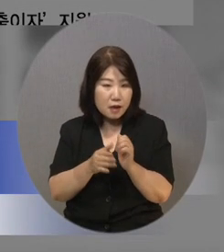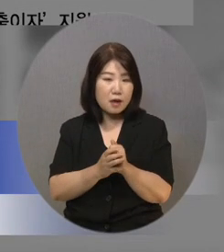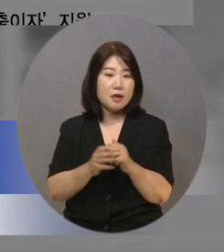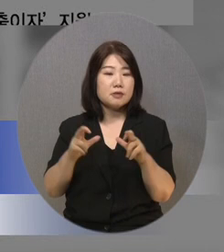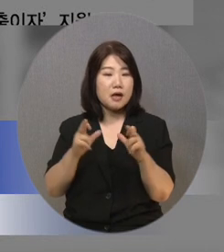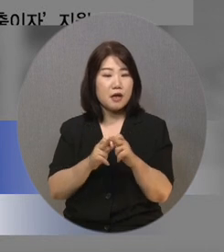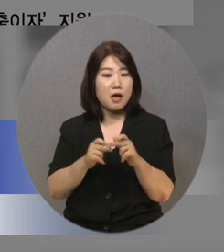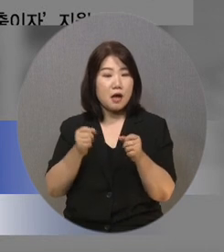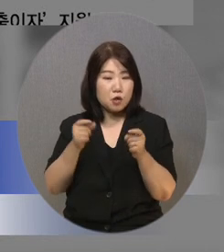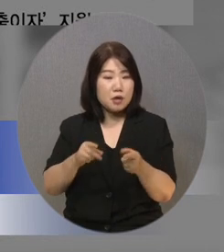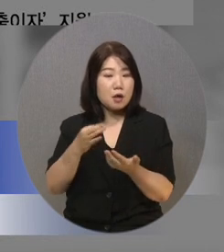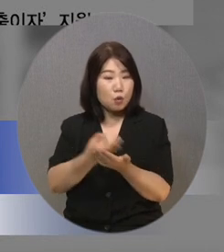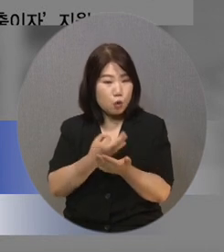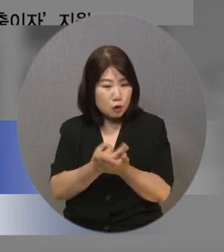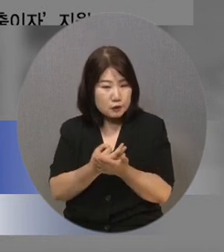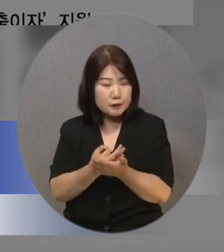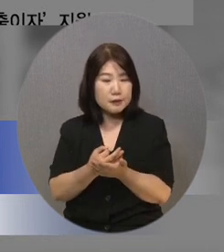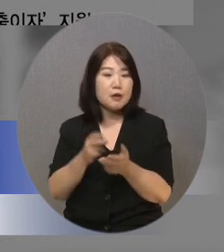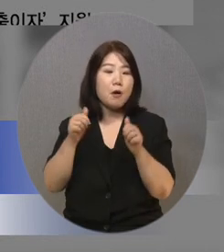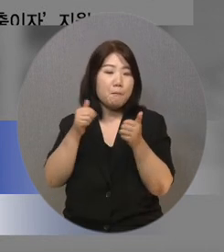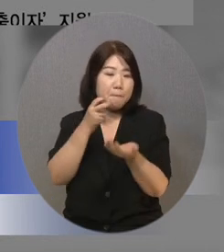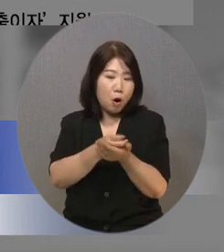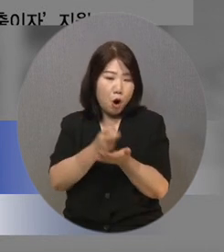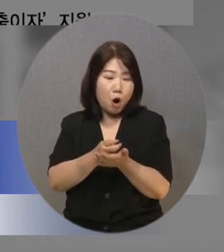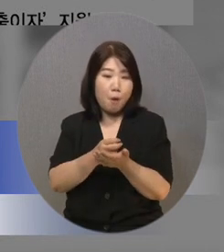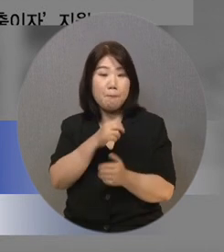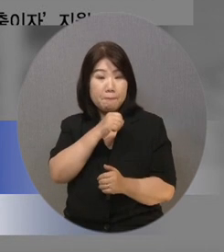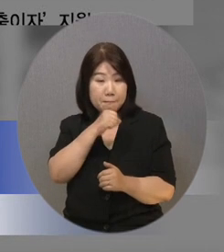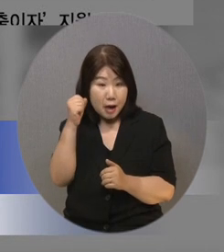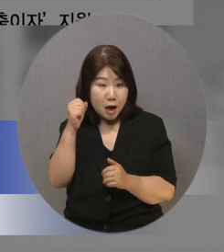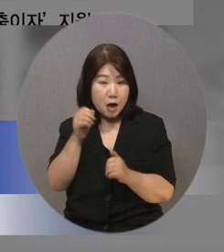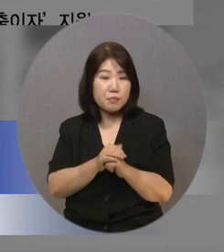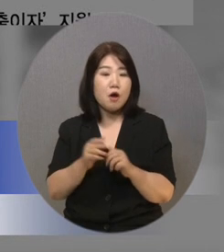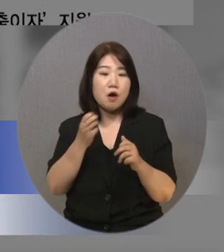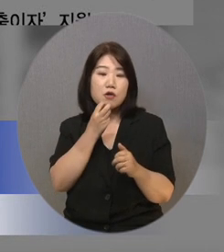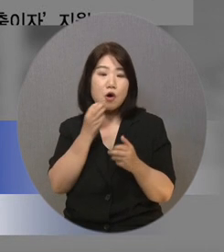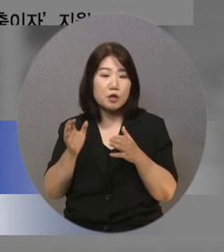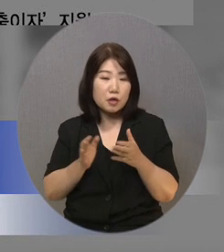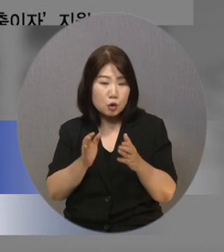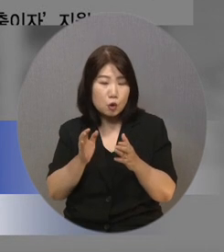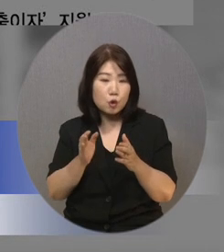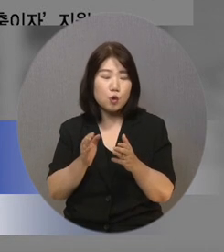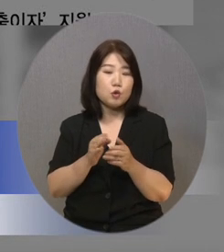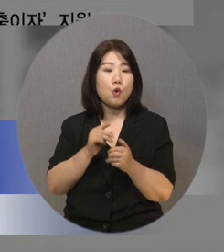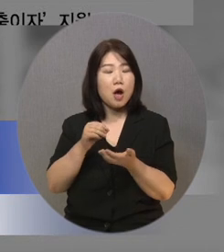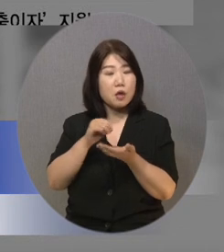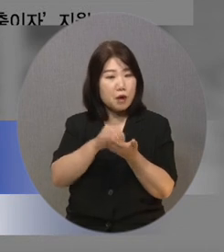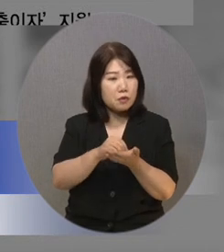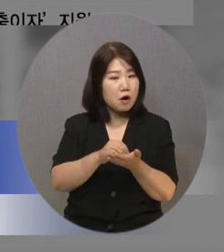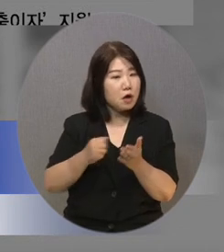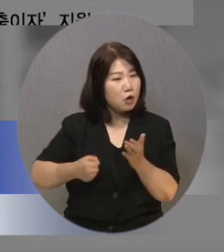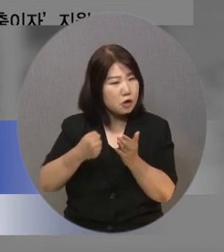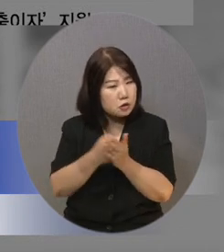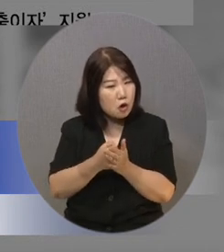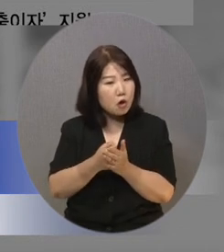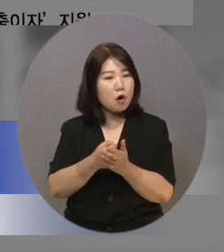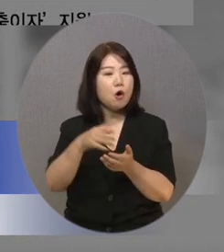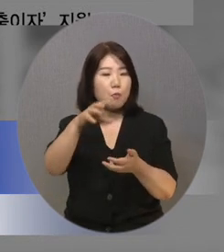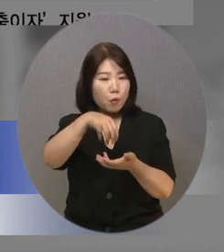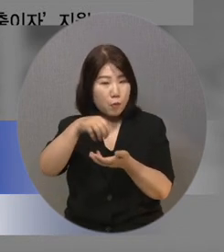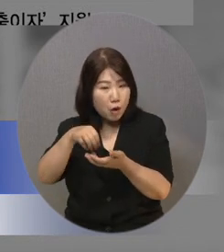기회소득 지급 조례 재정안이 통과됐고 이에 따라 경기도가 대상자 신청 공모와 선정 절차를 거쳐